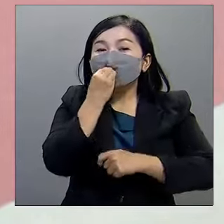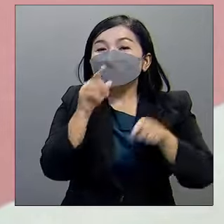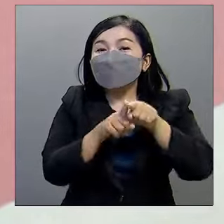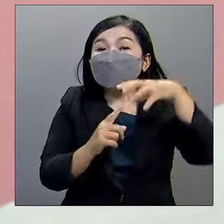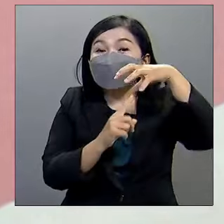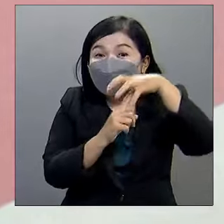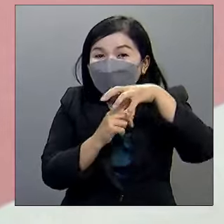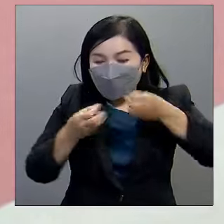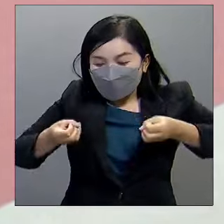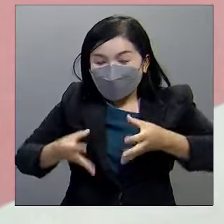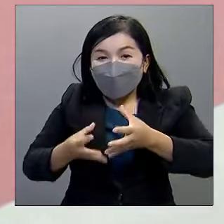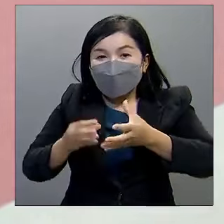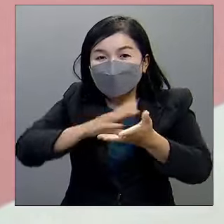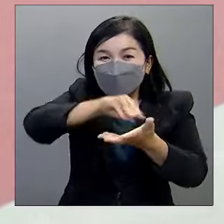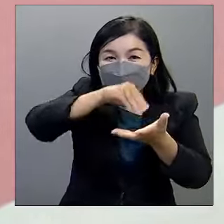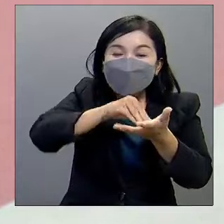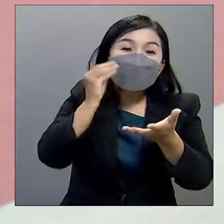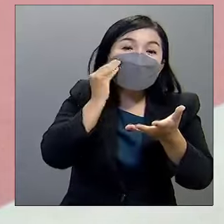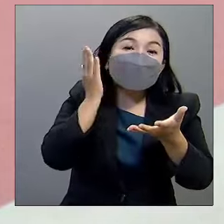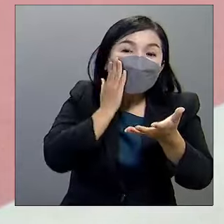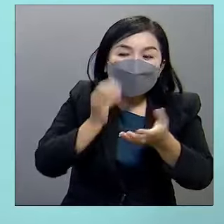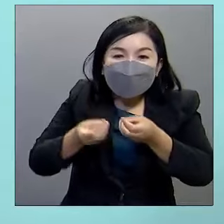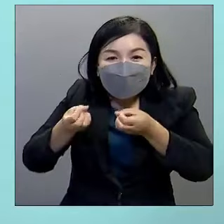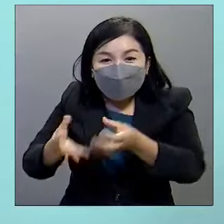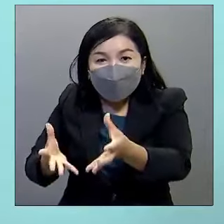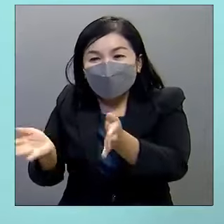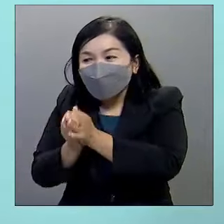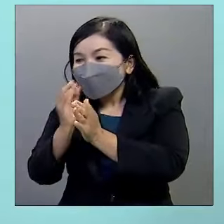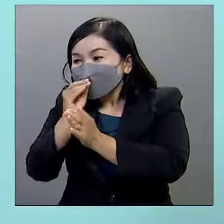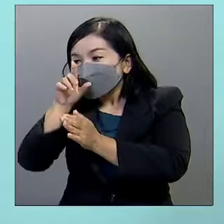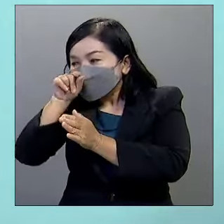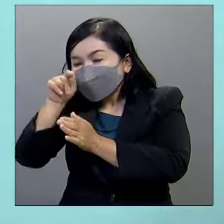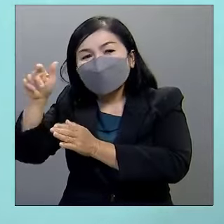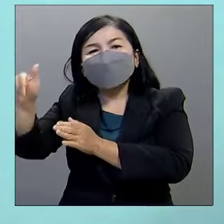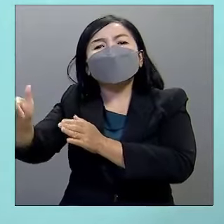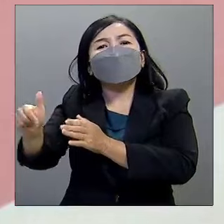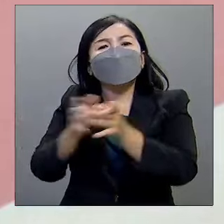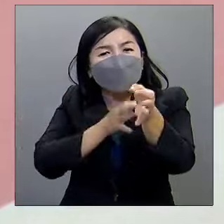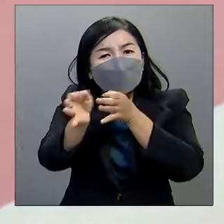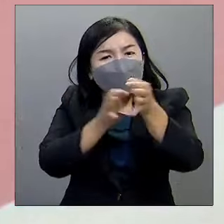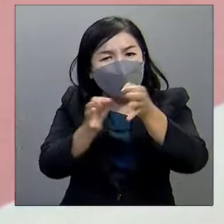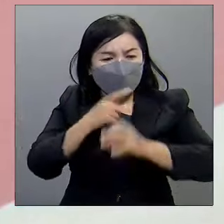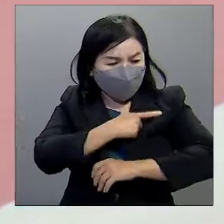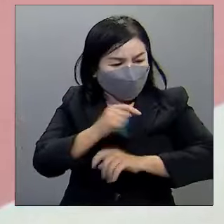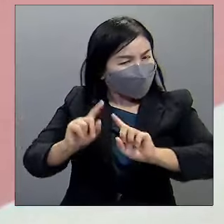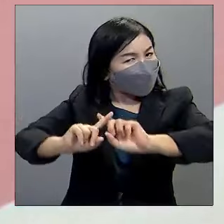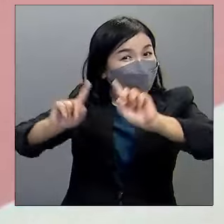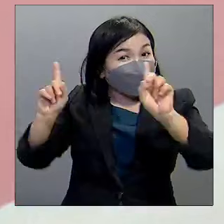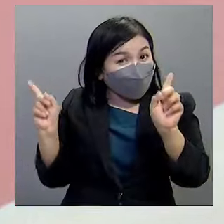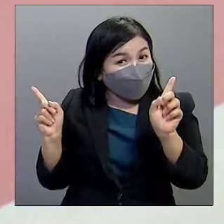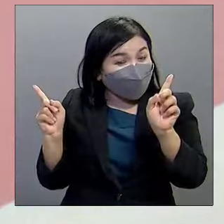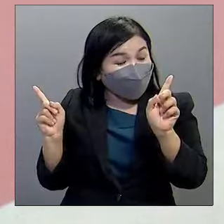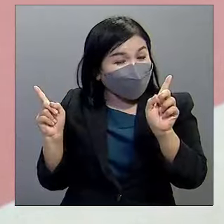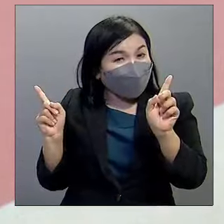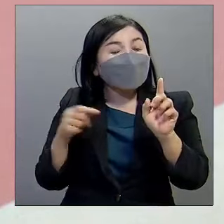กันชุบแป้งทอดกินกับน้ำจิ้มไก่อร่อยๆ ทำไมต้องมีแต่กำลังจะดีแล้วเชียว ก็ต้องขอชี้แจงว่าความชอบของเรามันเป็นปัจเจก